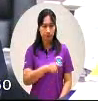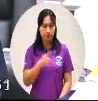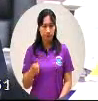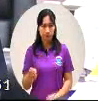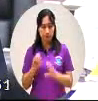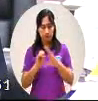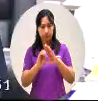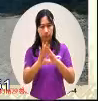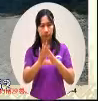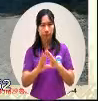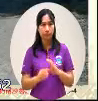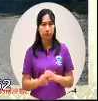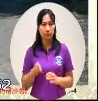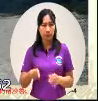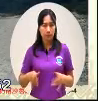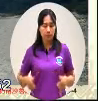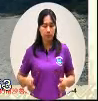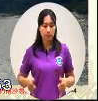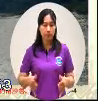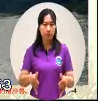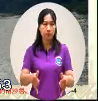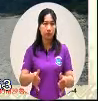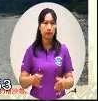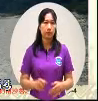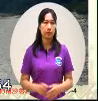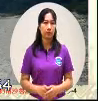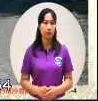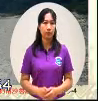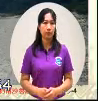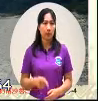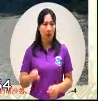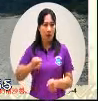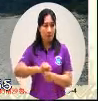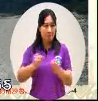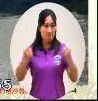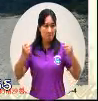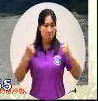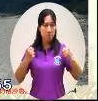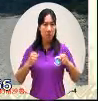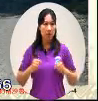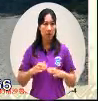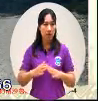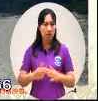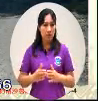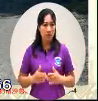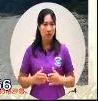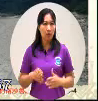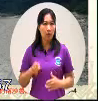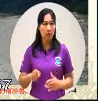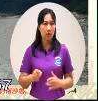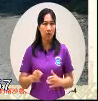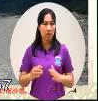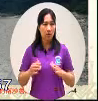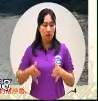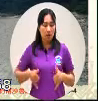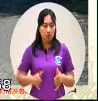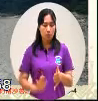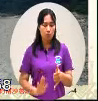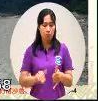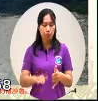我想这个路面，我想也是要加强，因为这个有些凸显凹凸的